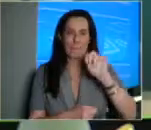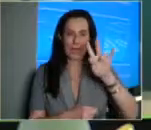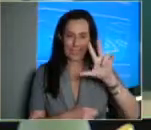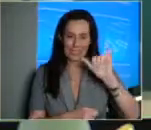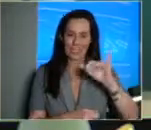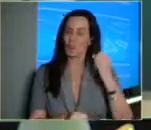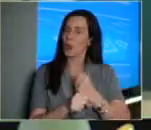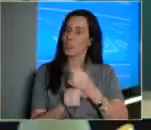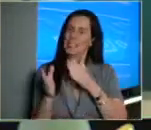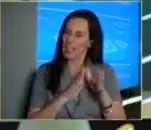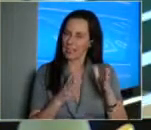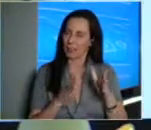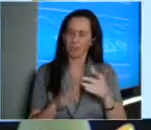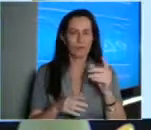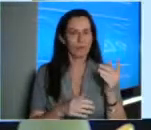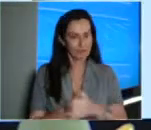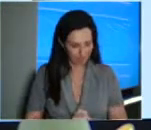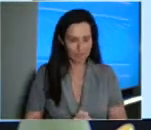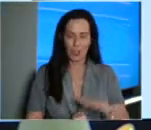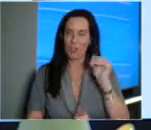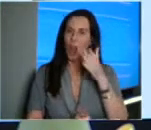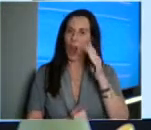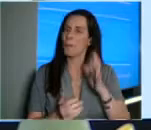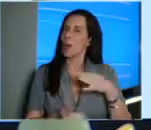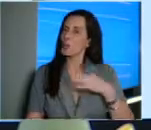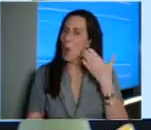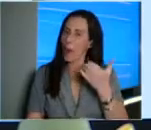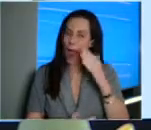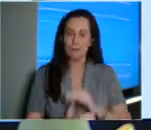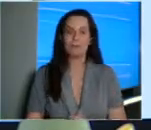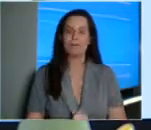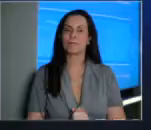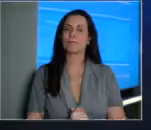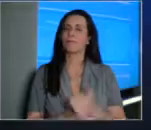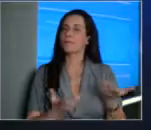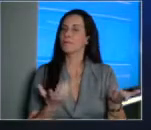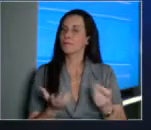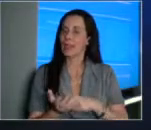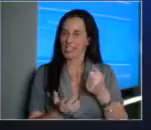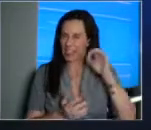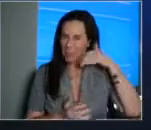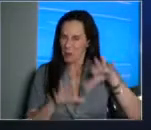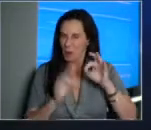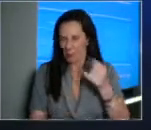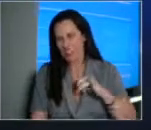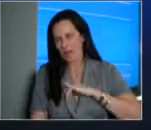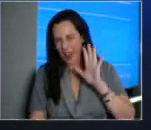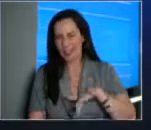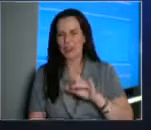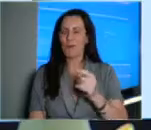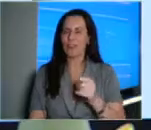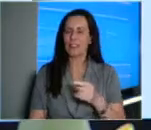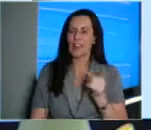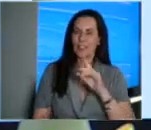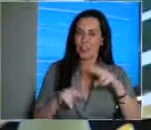רובין, שעושה לנו סדר בדברים מדי שבוע. שלום בנצי, מה שלומך? שלום עודד. חפרו עם הבחירות קצת, אבל זה גם מעניין. נכון. אז בואו קצת... אבל זה